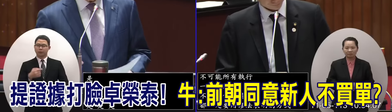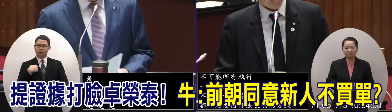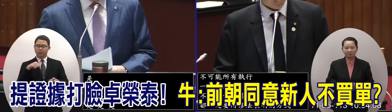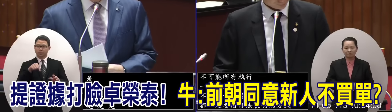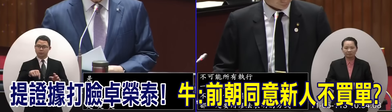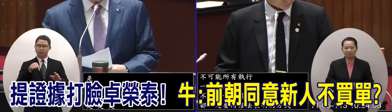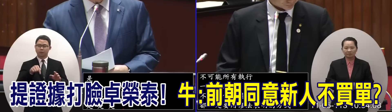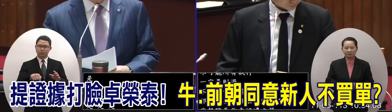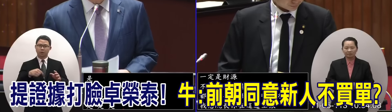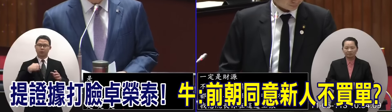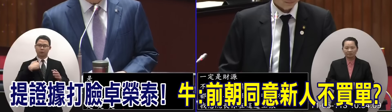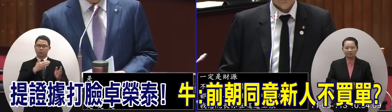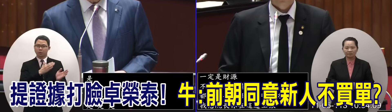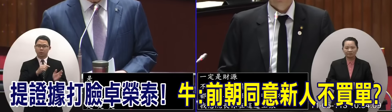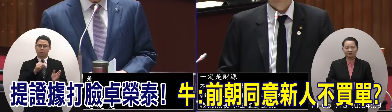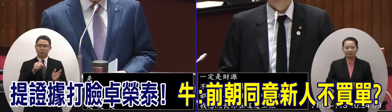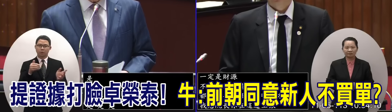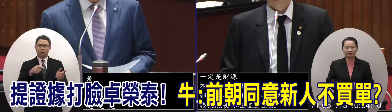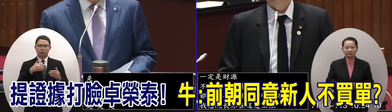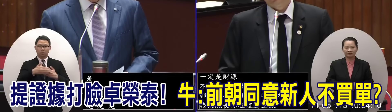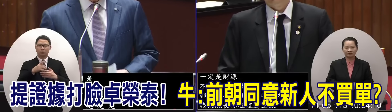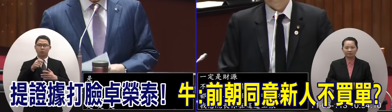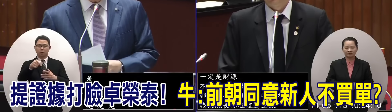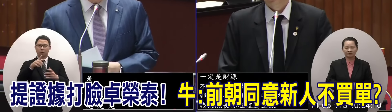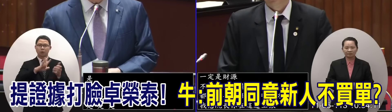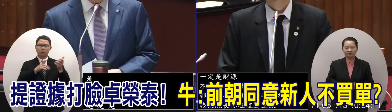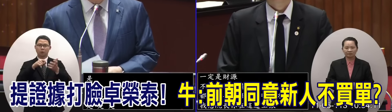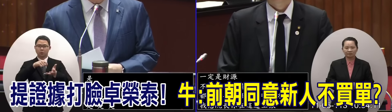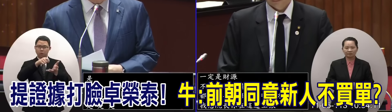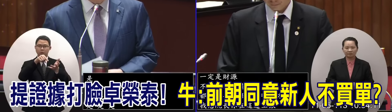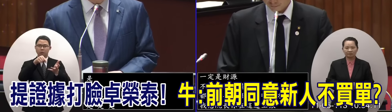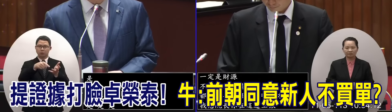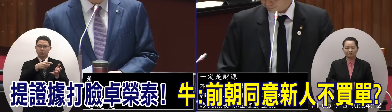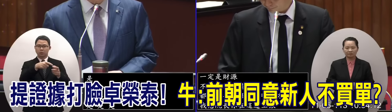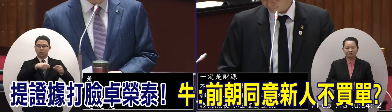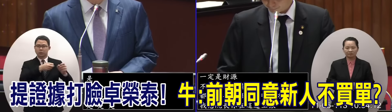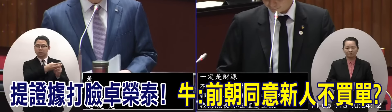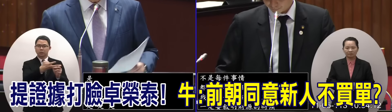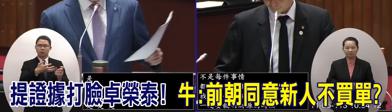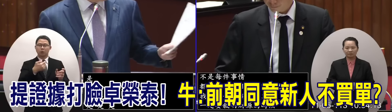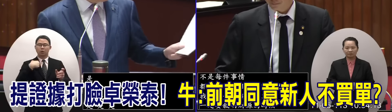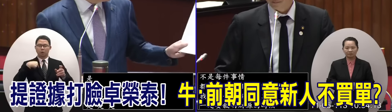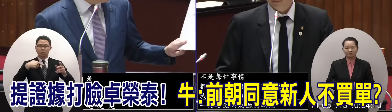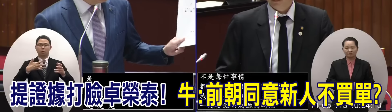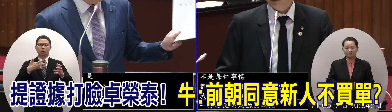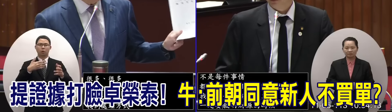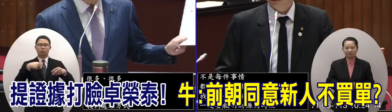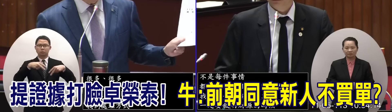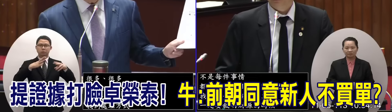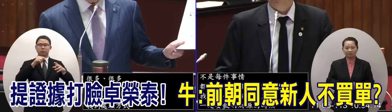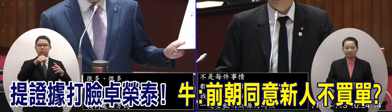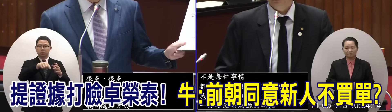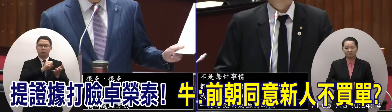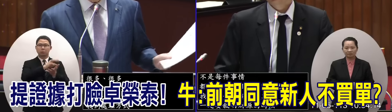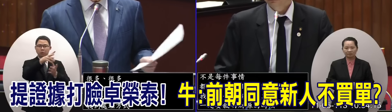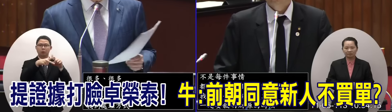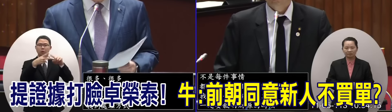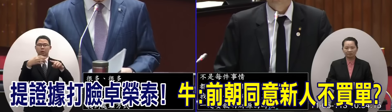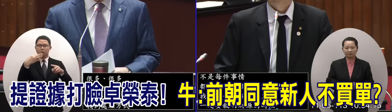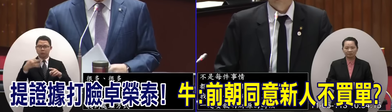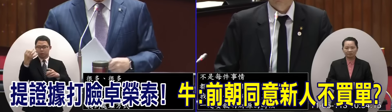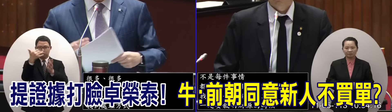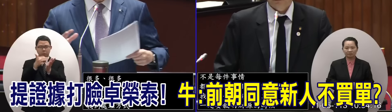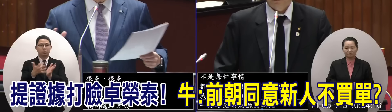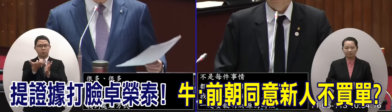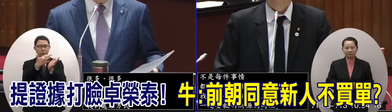方式，如果像刚刚委员所提的那几个案子，我们会把它放在我们的施政报告里面，或者放在我们的预算报告里面，那这个